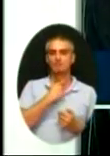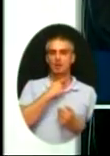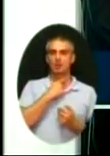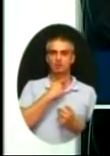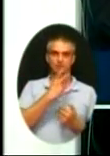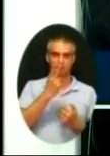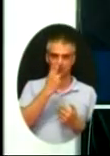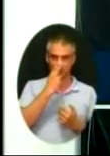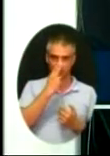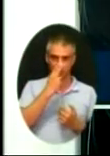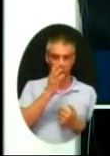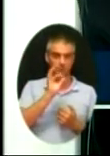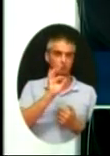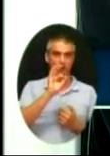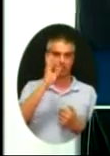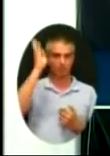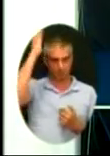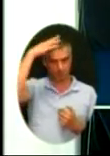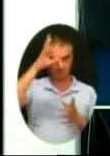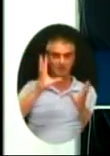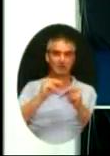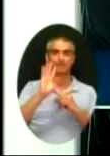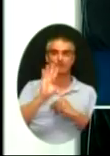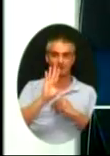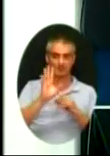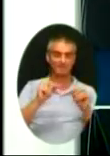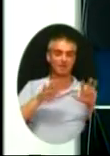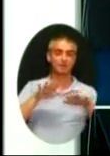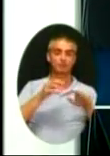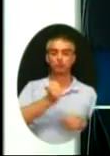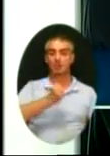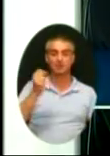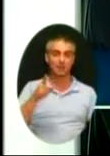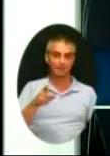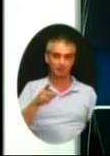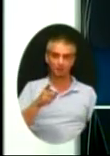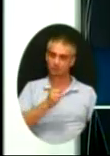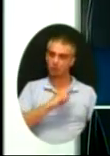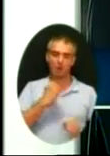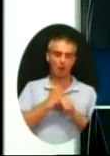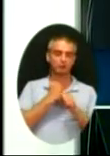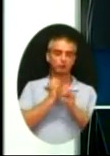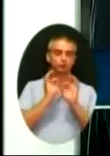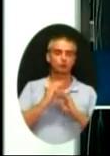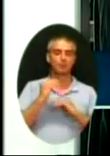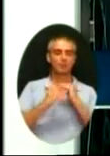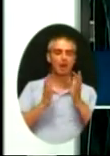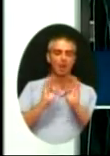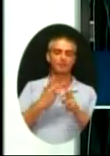כאן ניסיון של טראמפ יחד עם נתניהו והממשלה הימנית הזאת לא לעשות שום